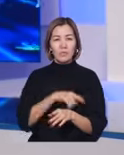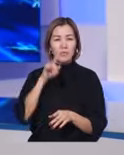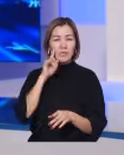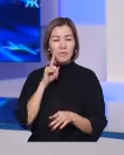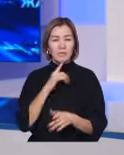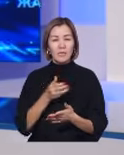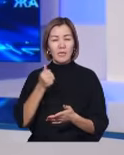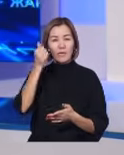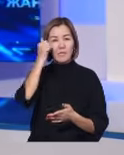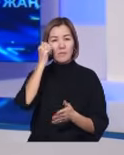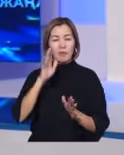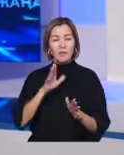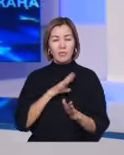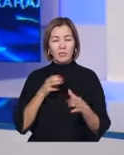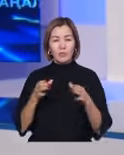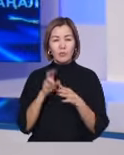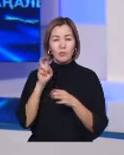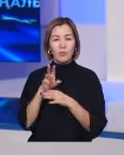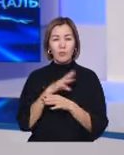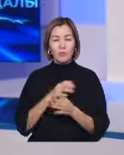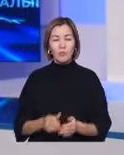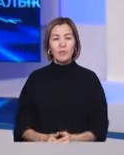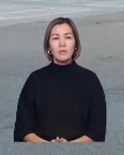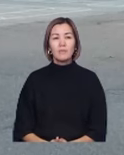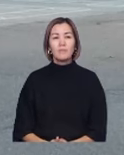На памятном событии побывала и наша съемочная группа.